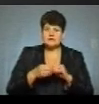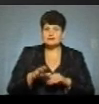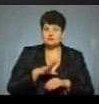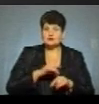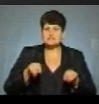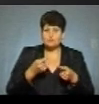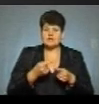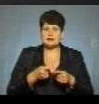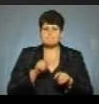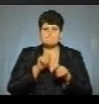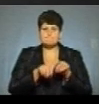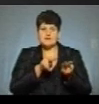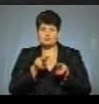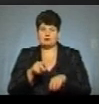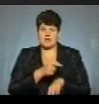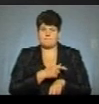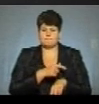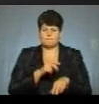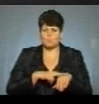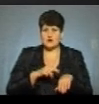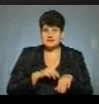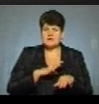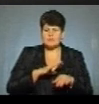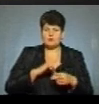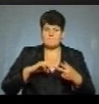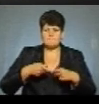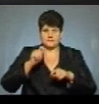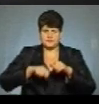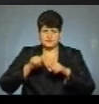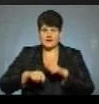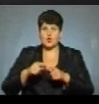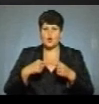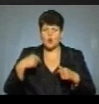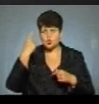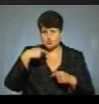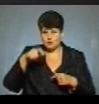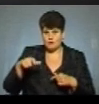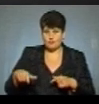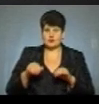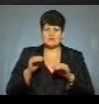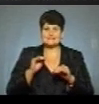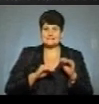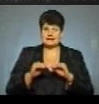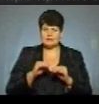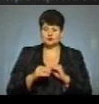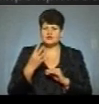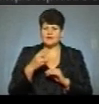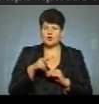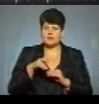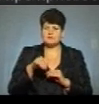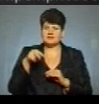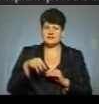створена патрульна поліція та пройшла переатестація особового складу усіх правоохоронних органів. 4